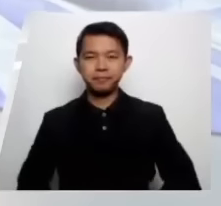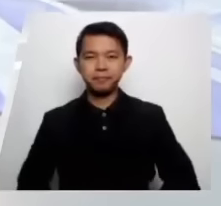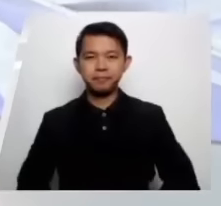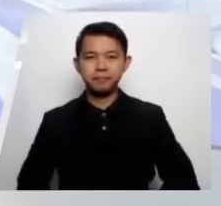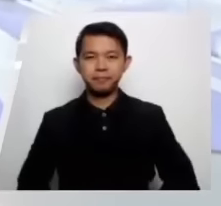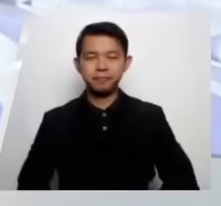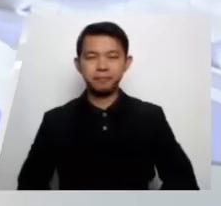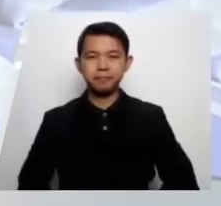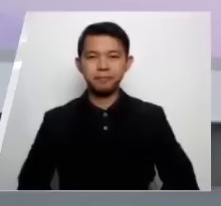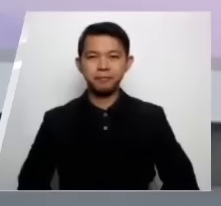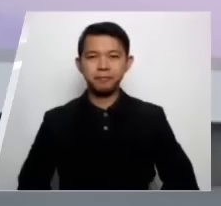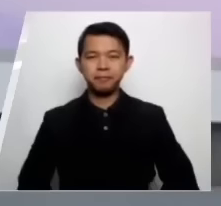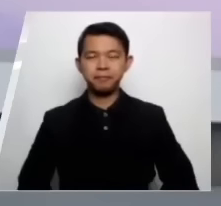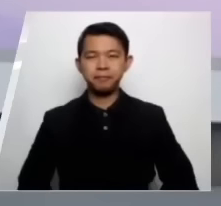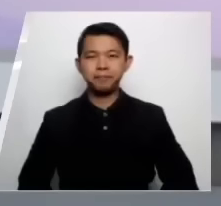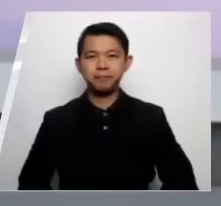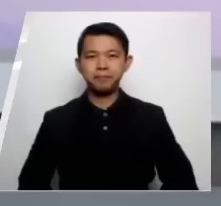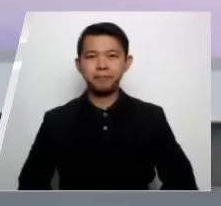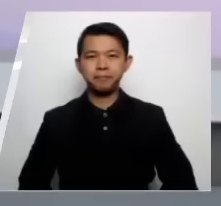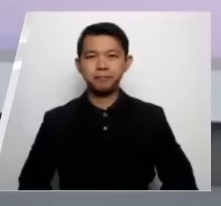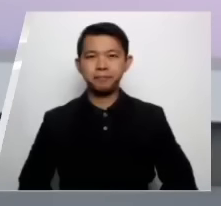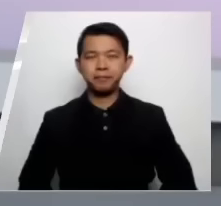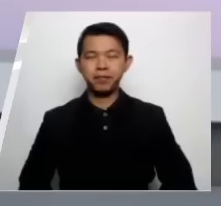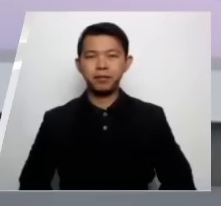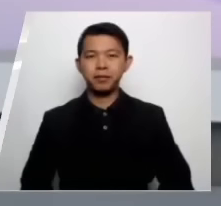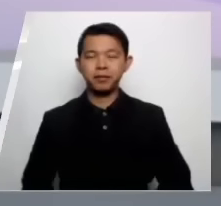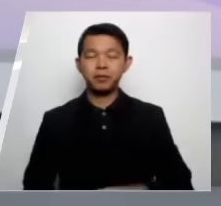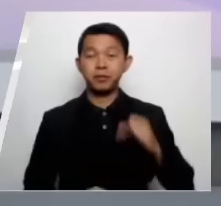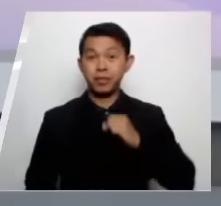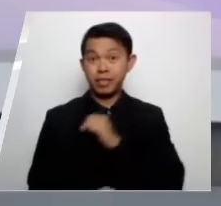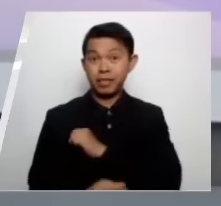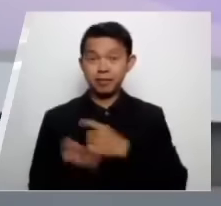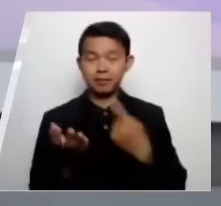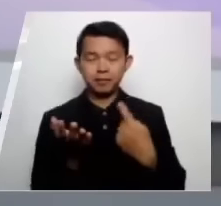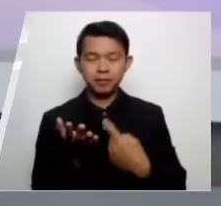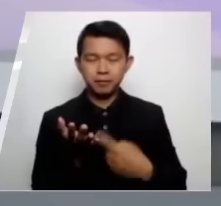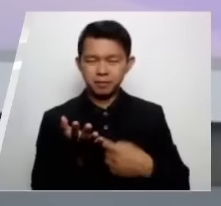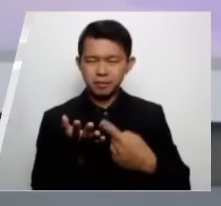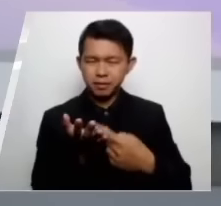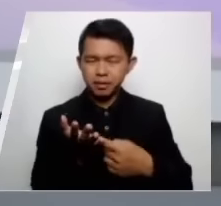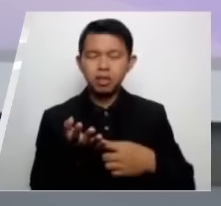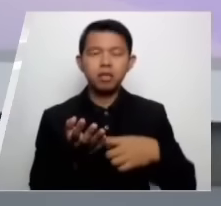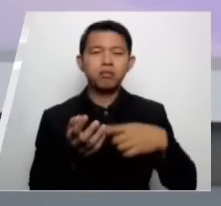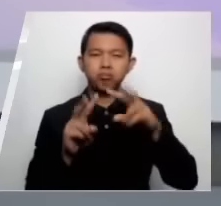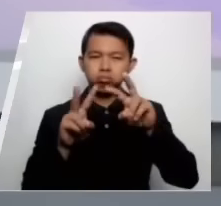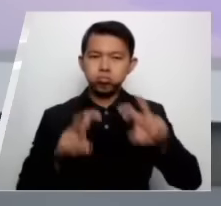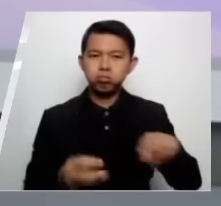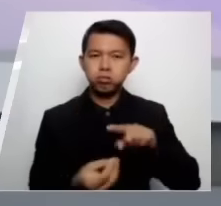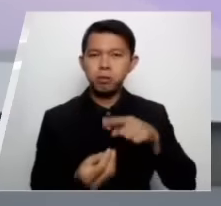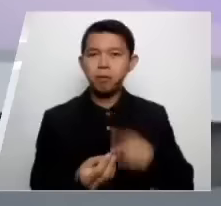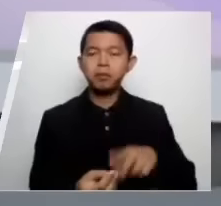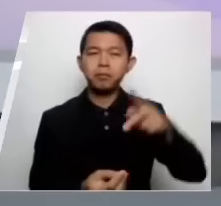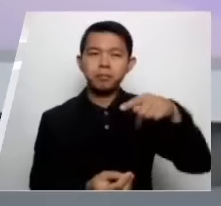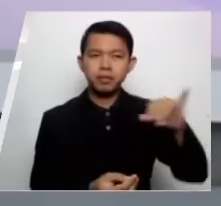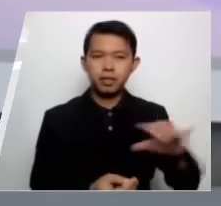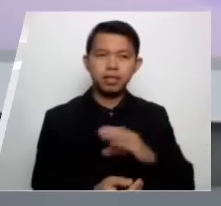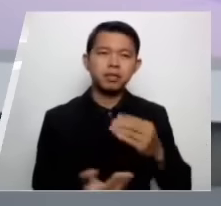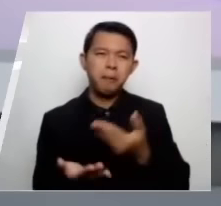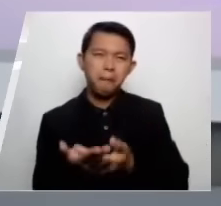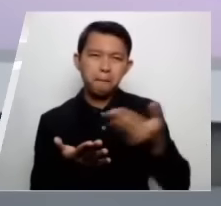Bukas na po ang imbestigasyon ng Senado sa People's Initiative at sa umano'y bilihan ng pirma para maisulong ang charter change. Git naman